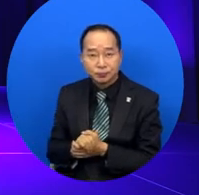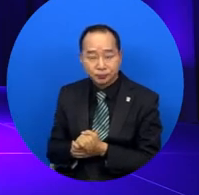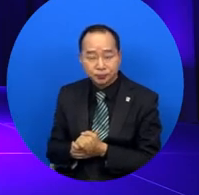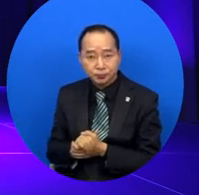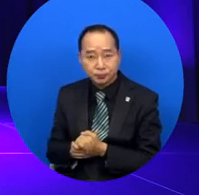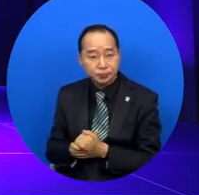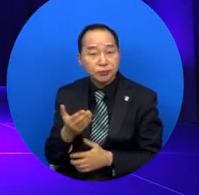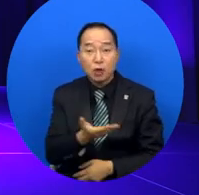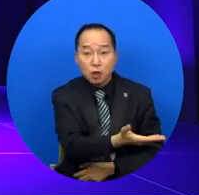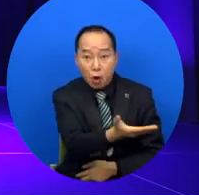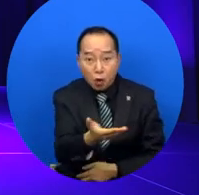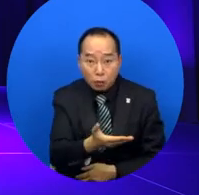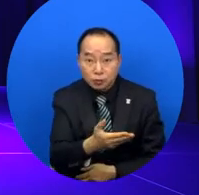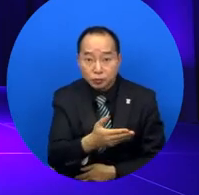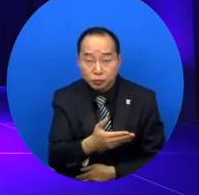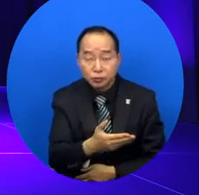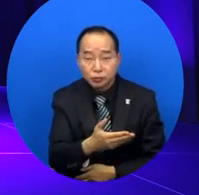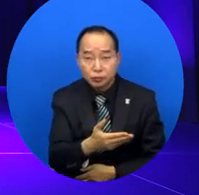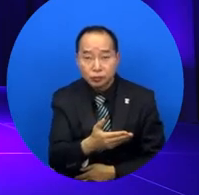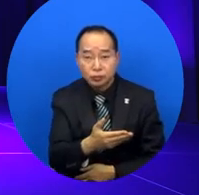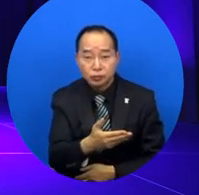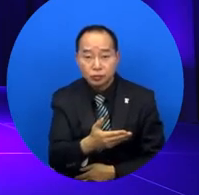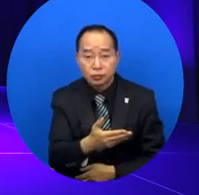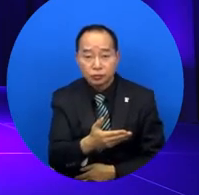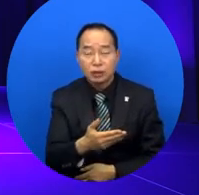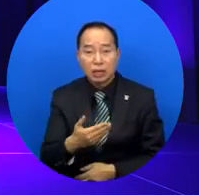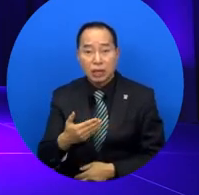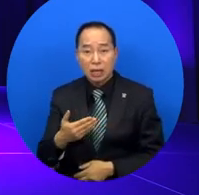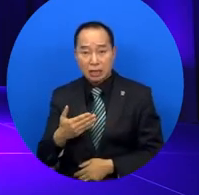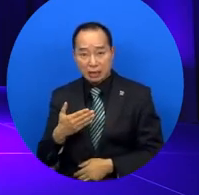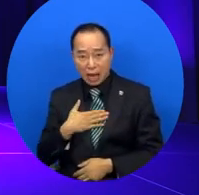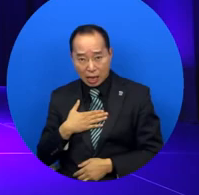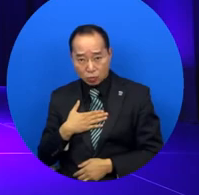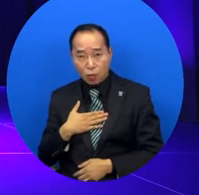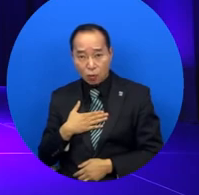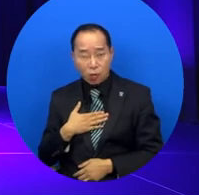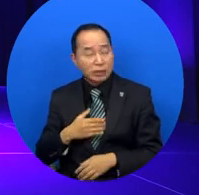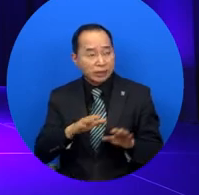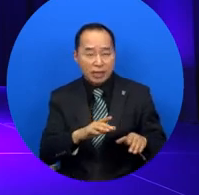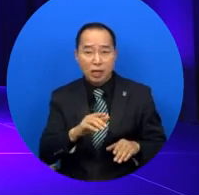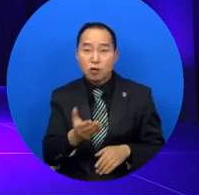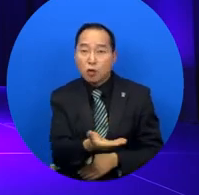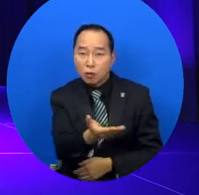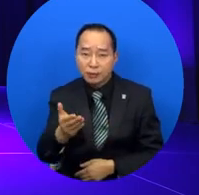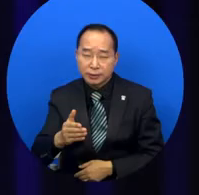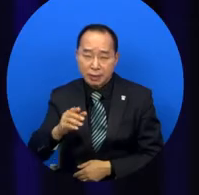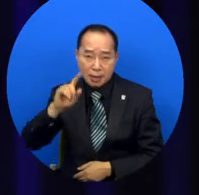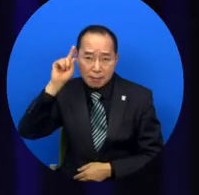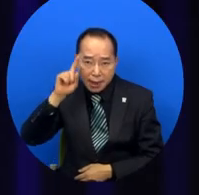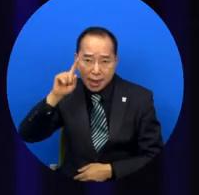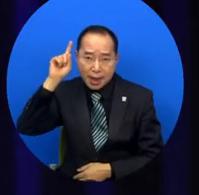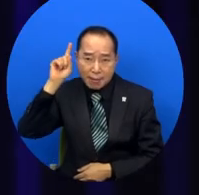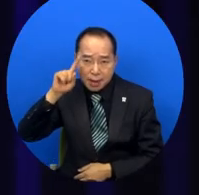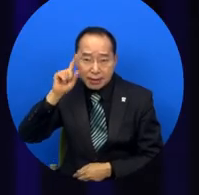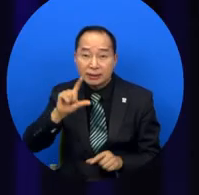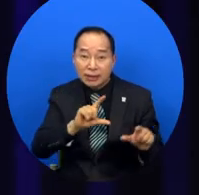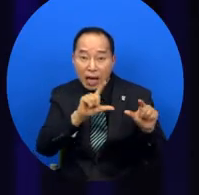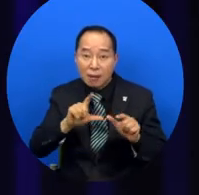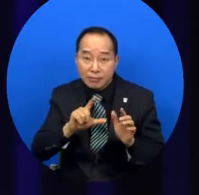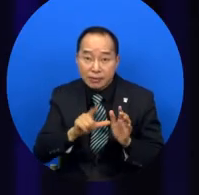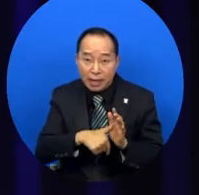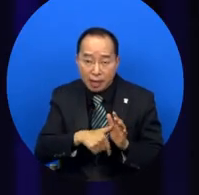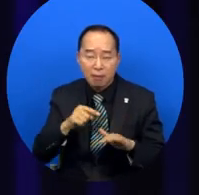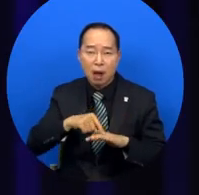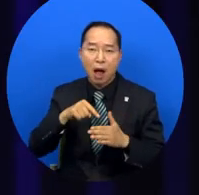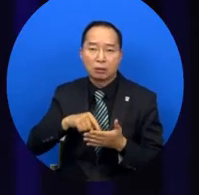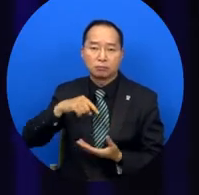여러분도 저도 많이 다 산 것도 아니고 아직 살고 있지만 여러분도 이제 하루하루에 그 삶에서